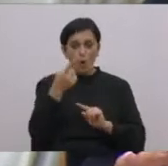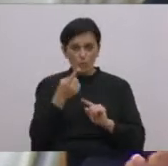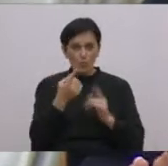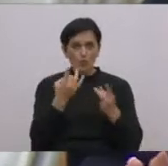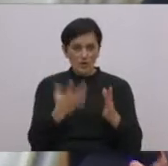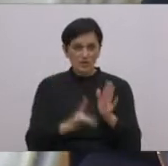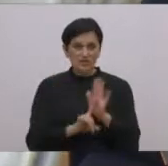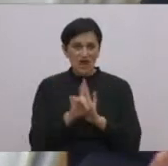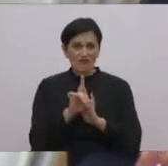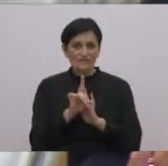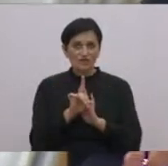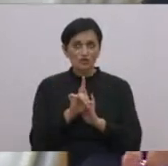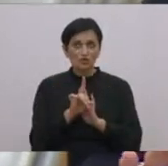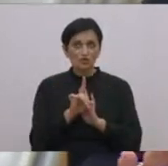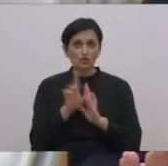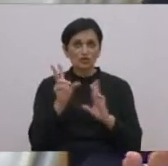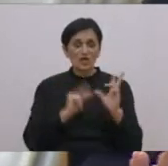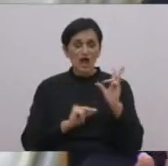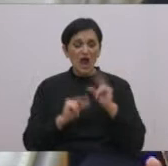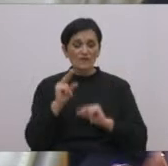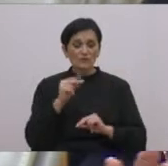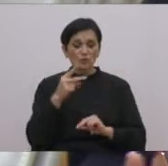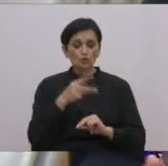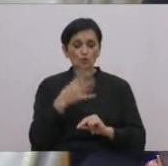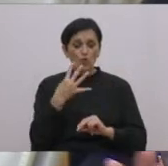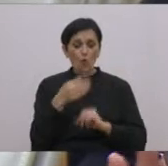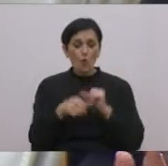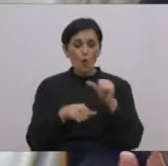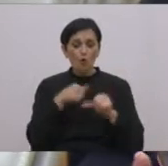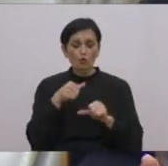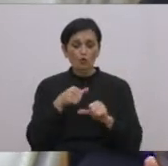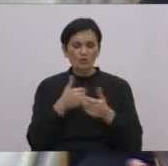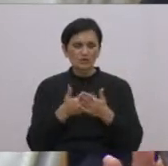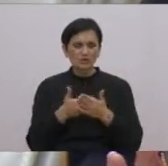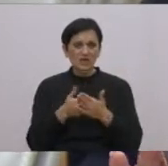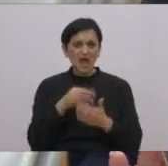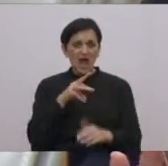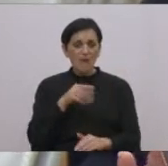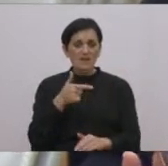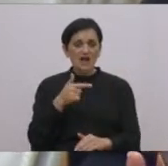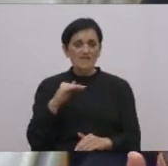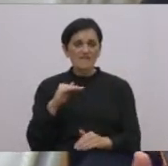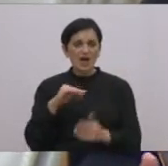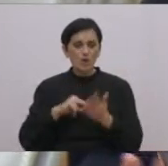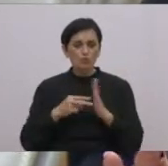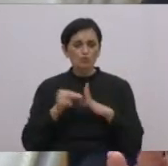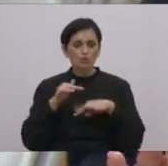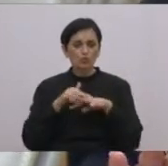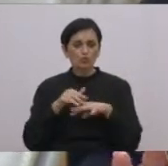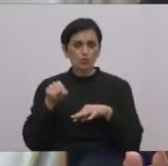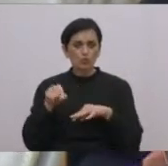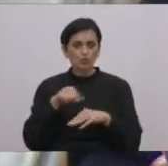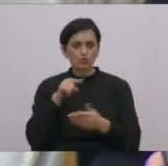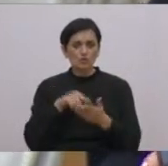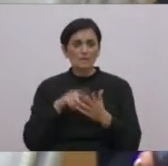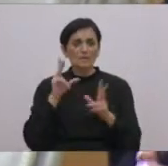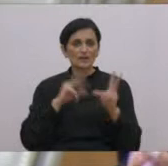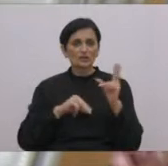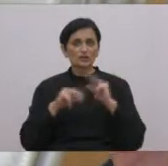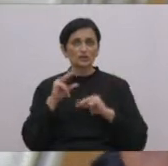Scott. Da, ca o italistină, tori, a fost da, od Hitler, da, ușat, MGF-is, biuge, ce e sa hrăd. Chatul de